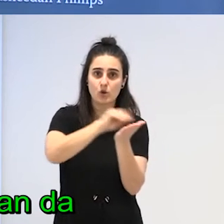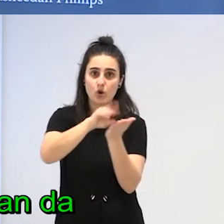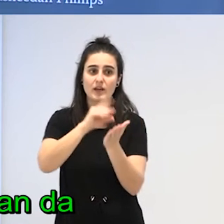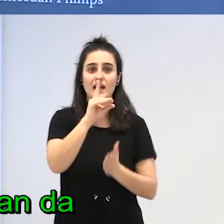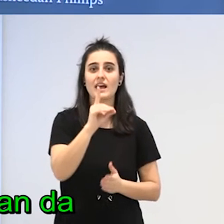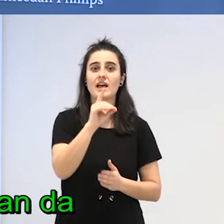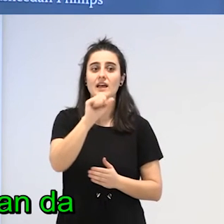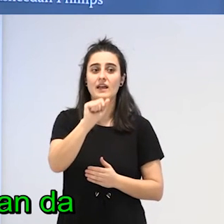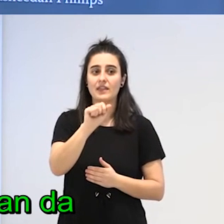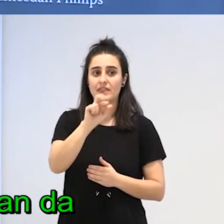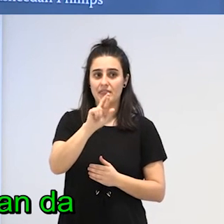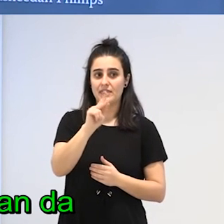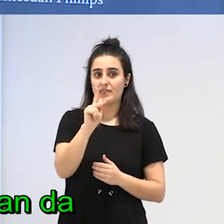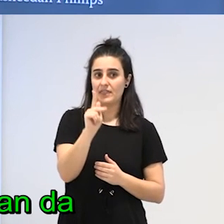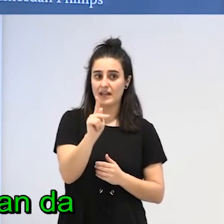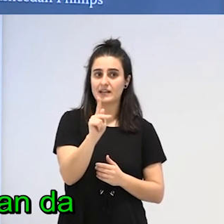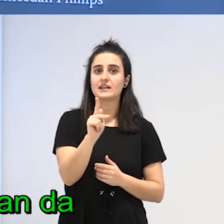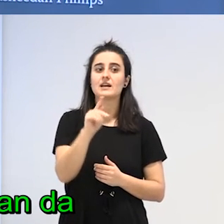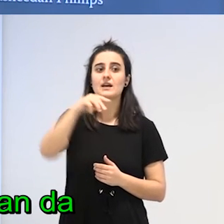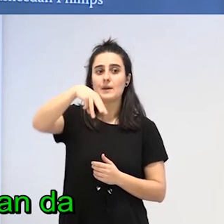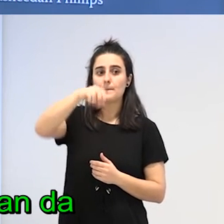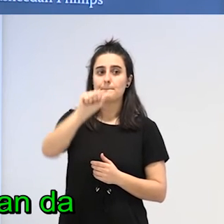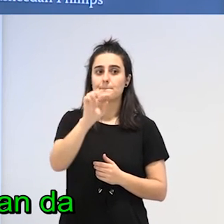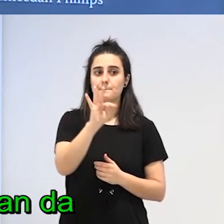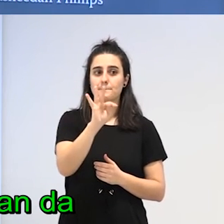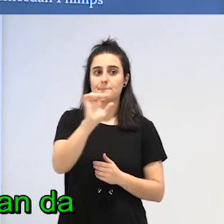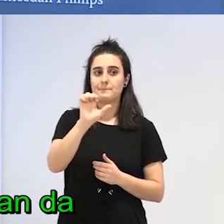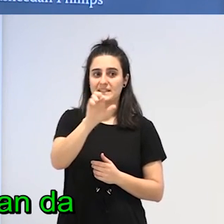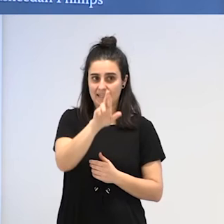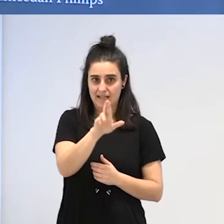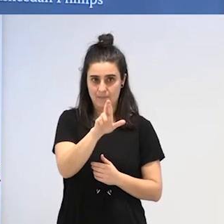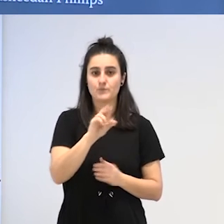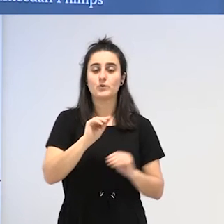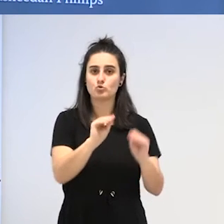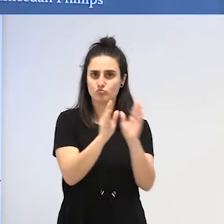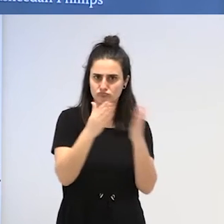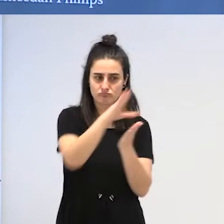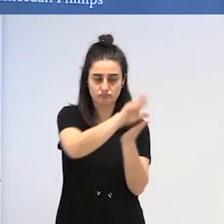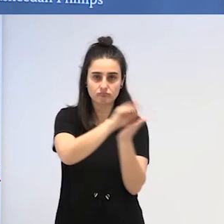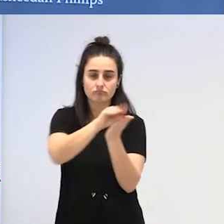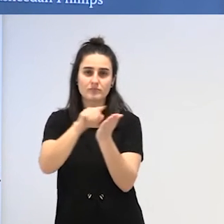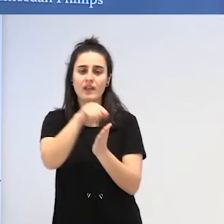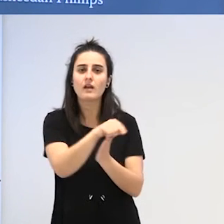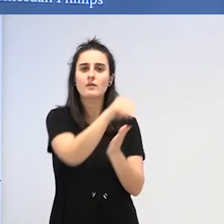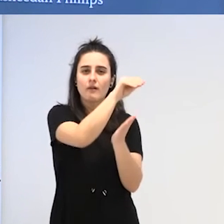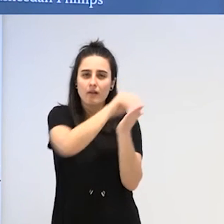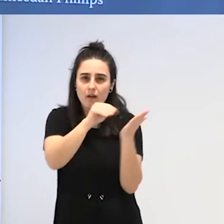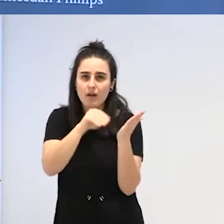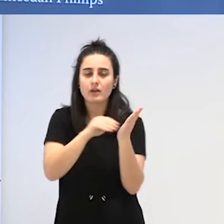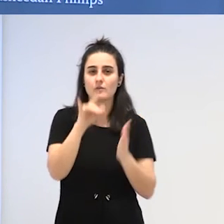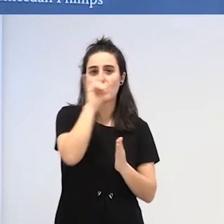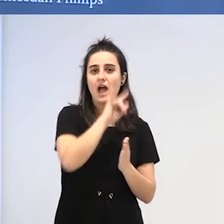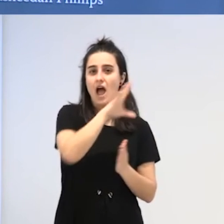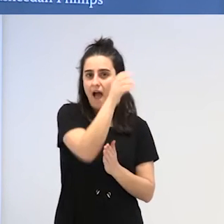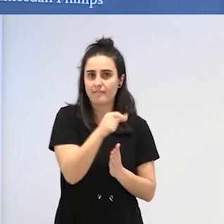lehenengoa 2000 urtean, eta oso antologia garrantzitsua izan da, hainbat idazle afroren lanak biltzen